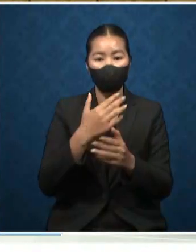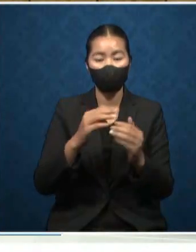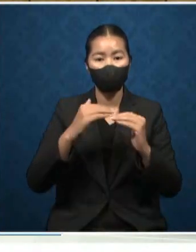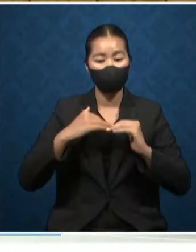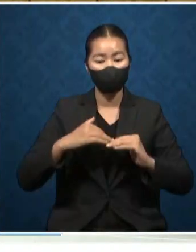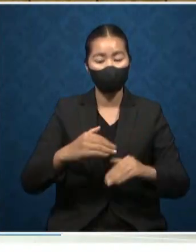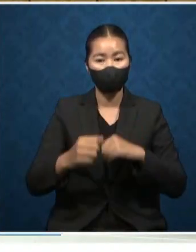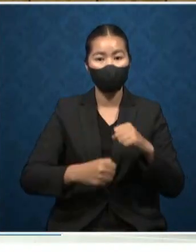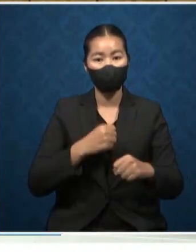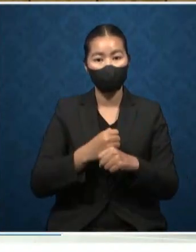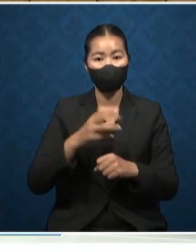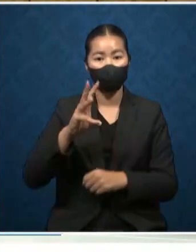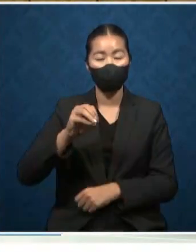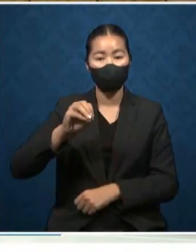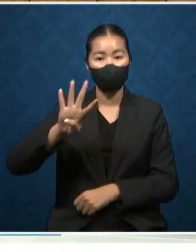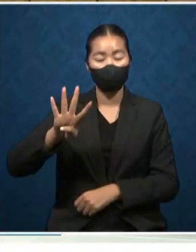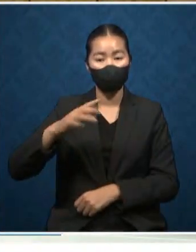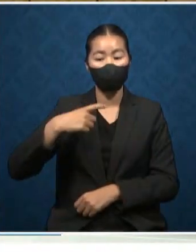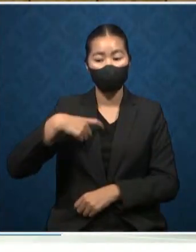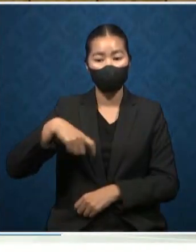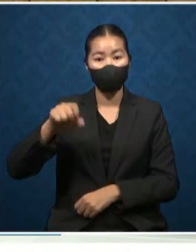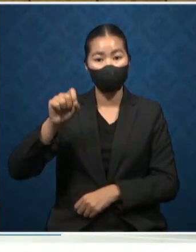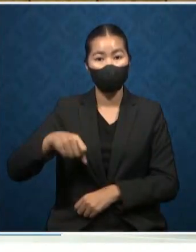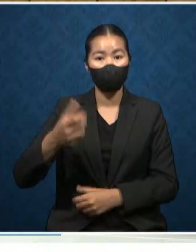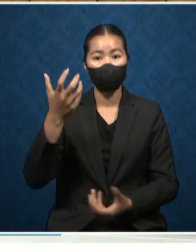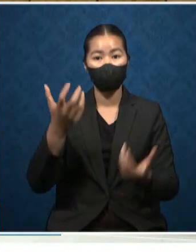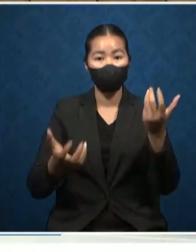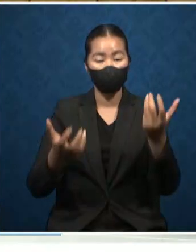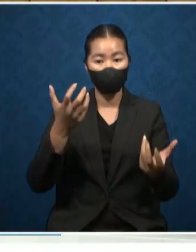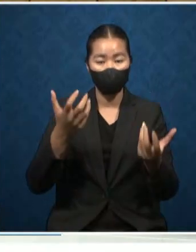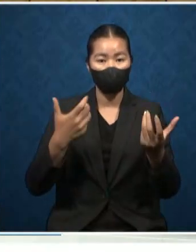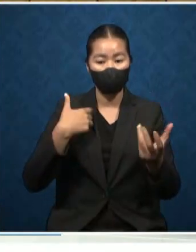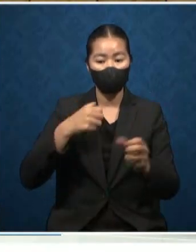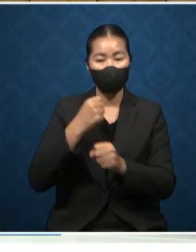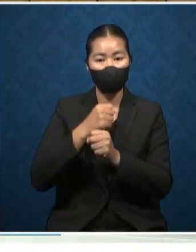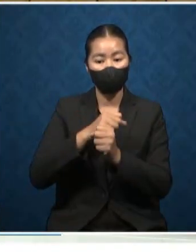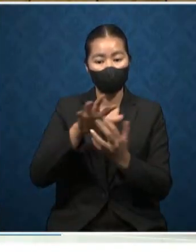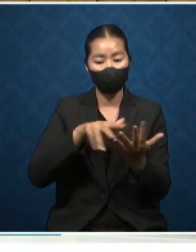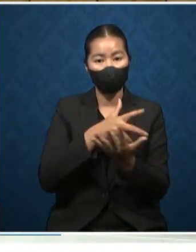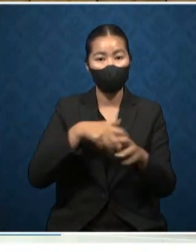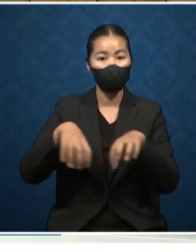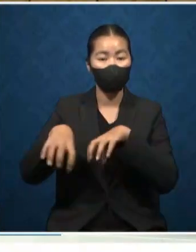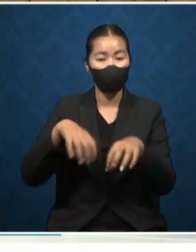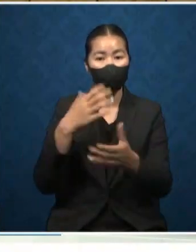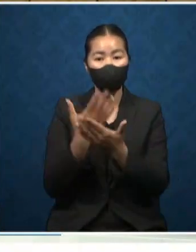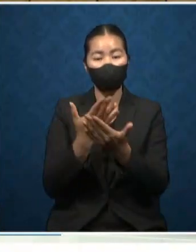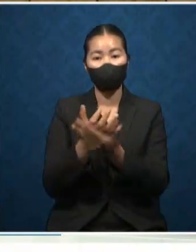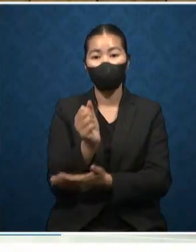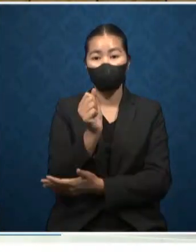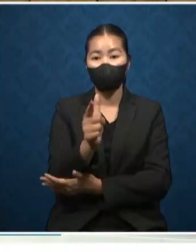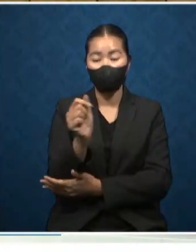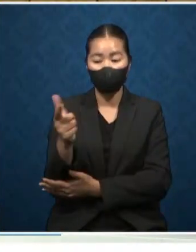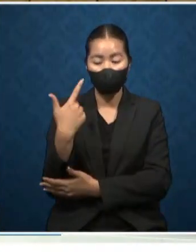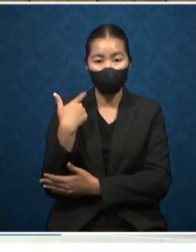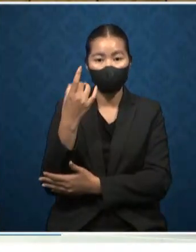2560สำนักงานศาลยุติธรรมจัดทำรายงานการเงินภาพรวมให้สำนักงานตรวจการตรวจเงิน